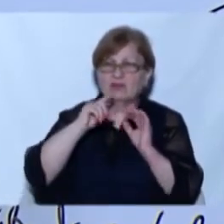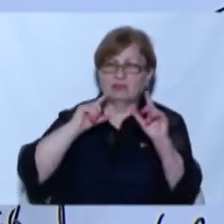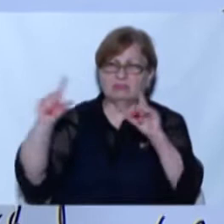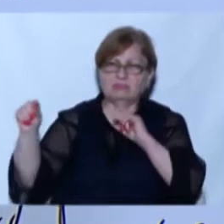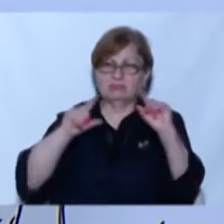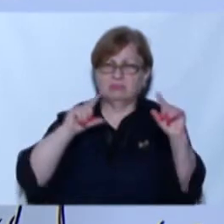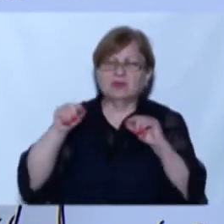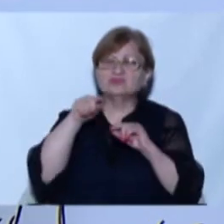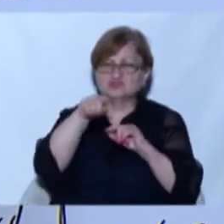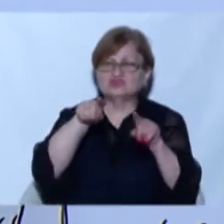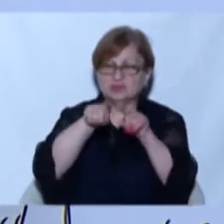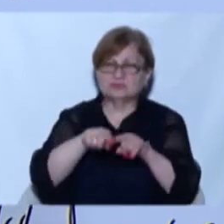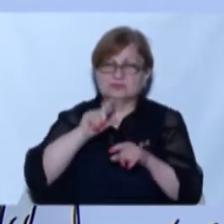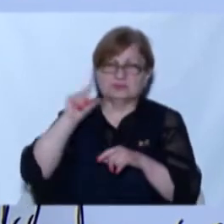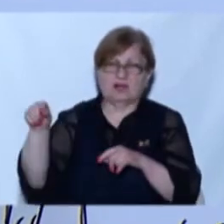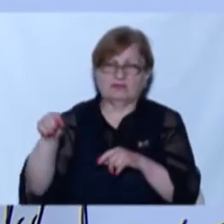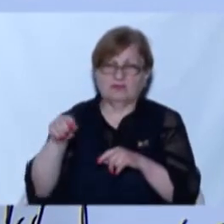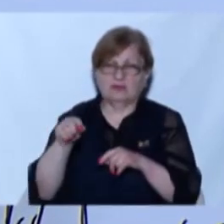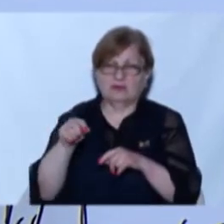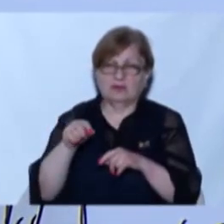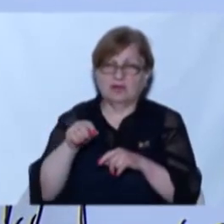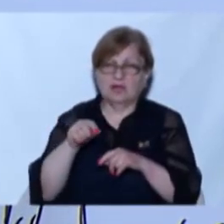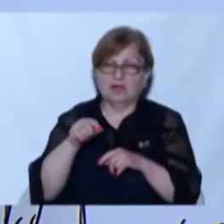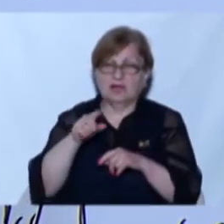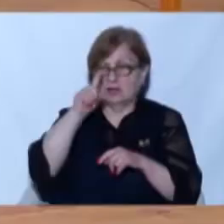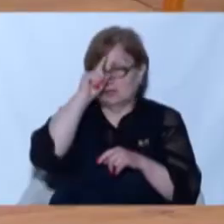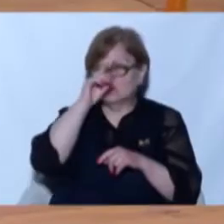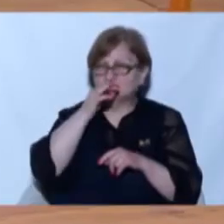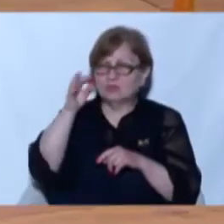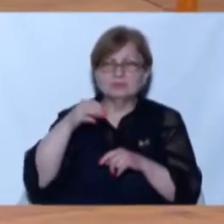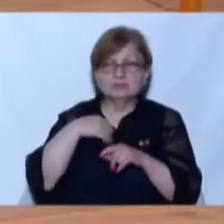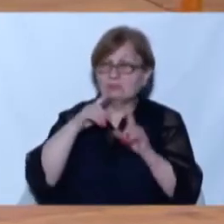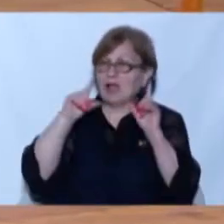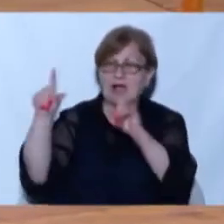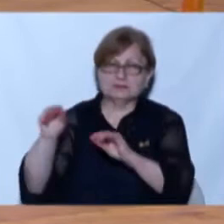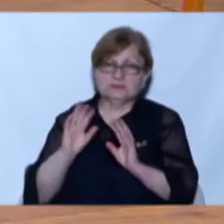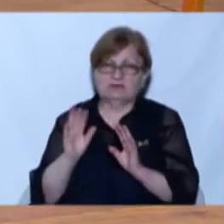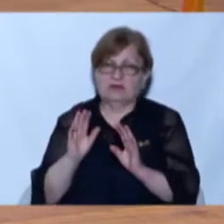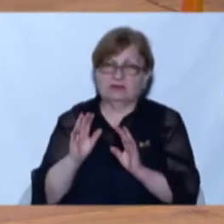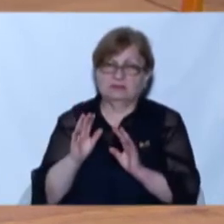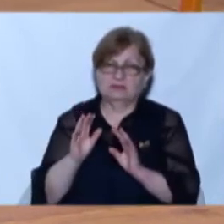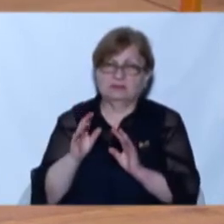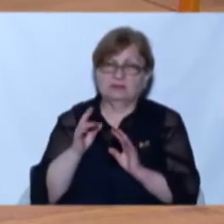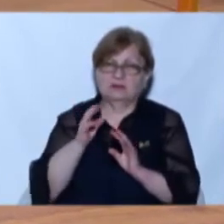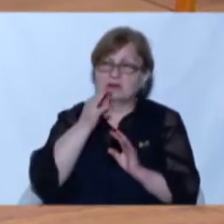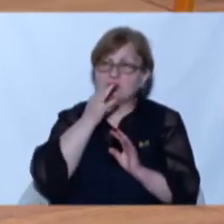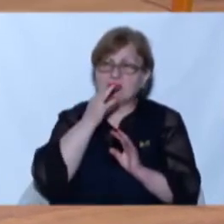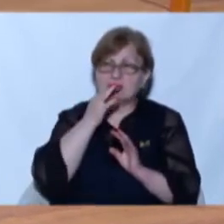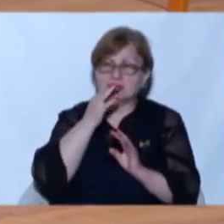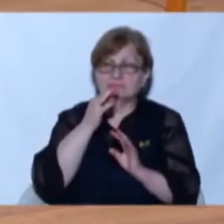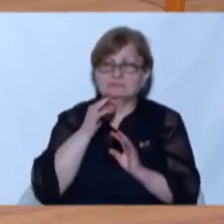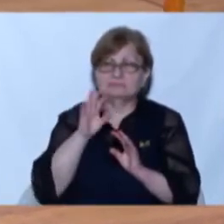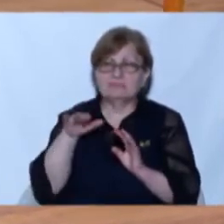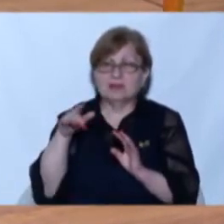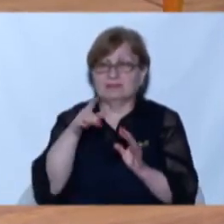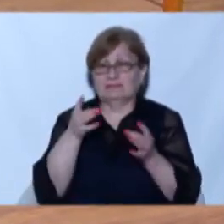შენს წახვალ. ის მას დაპირდება, რომ არ წავა, მაგრამ შემდეგ ეპიზოდში